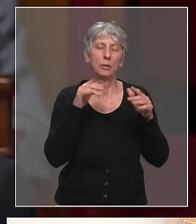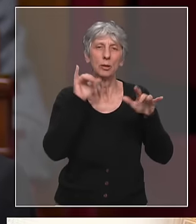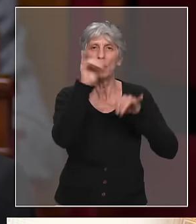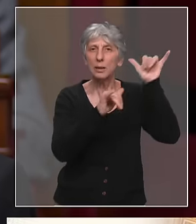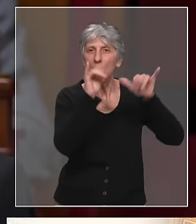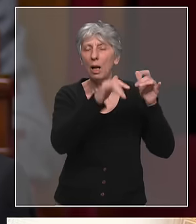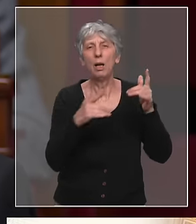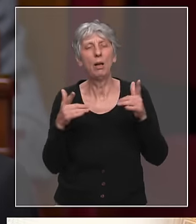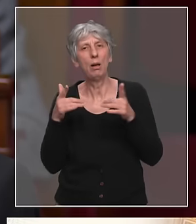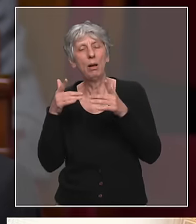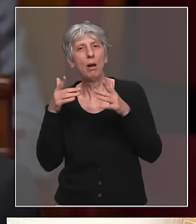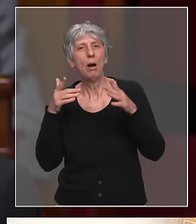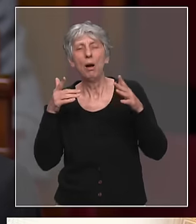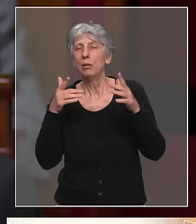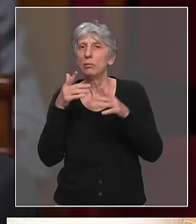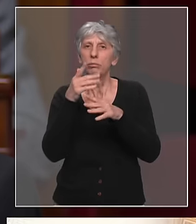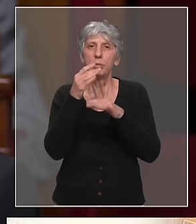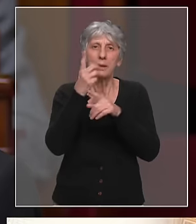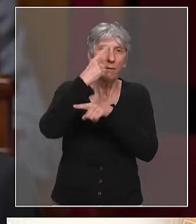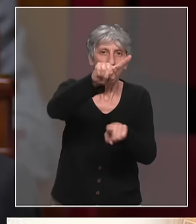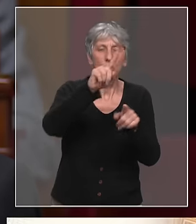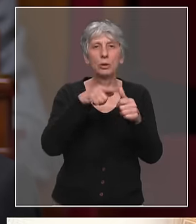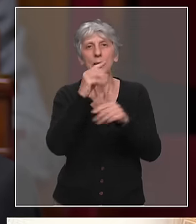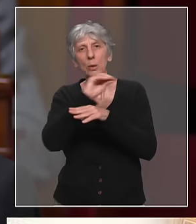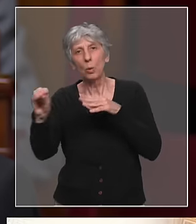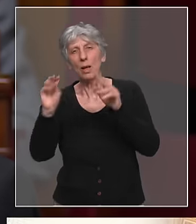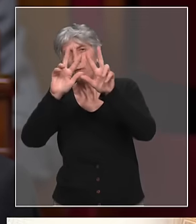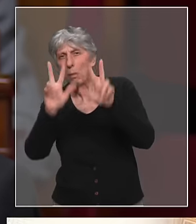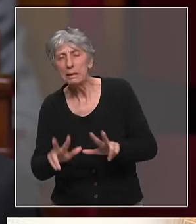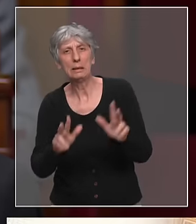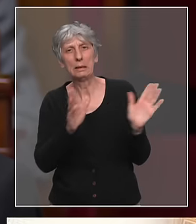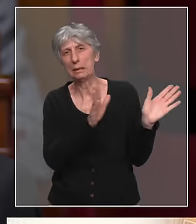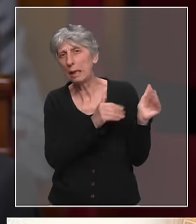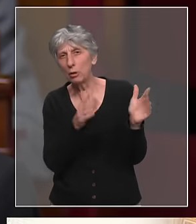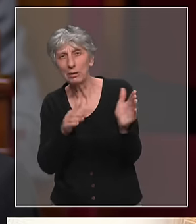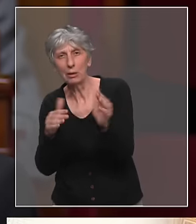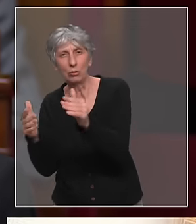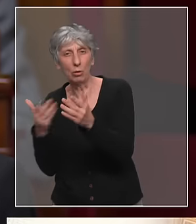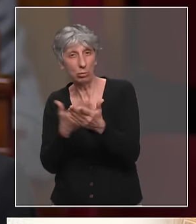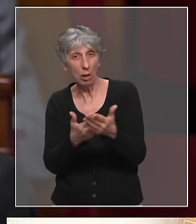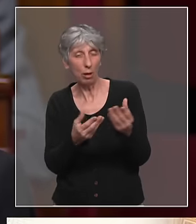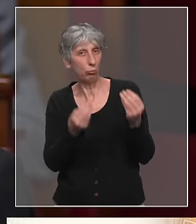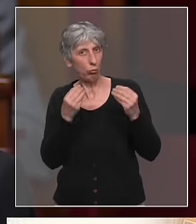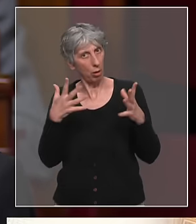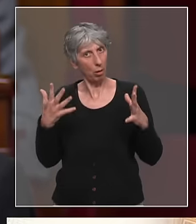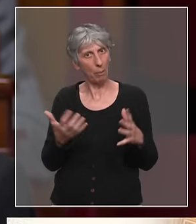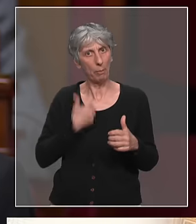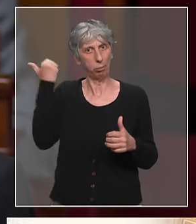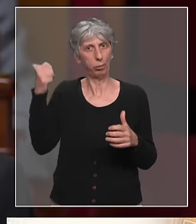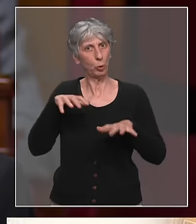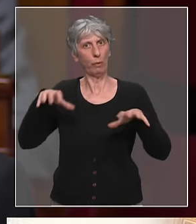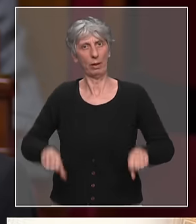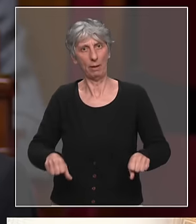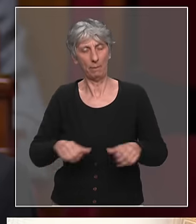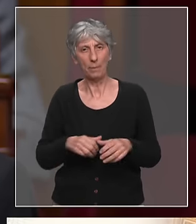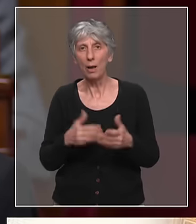la défense, la sécurité informatique. Que des secteurs qui sont au cœur de notre souveraineté. Une souveraineté qui